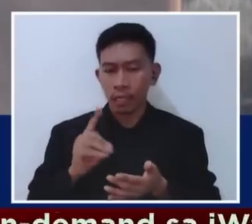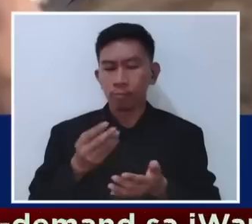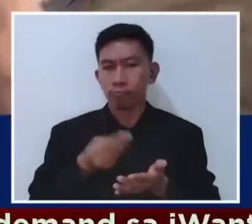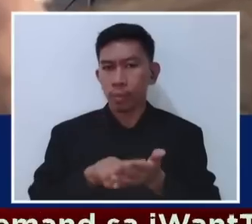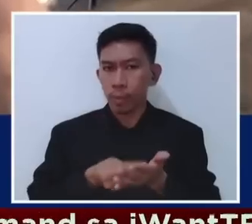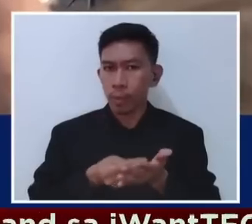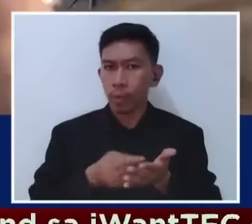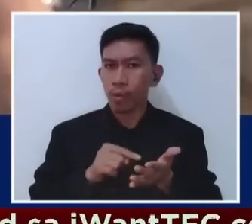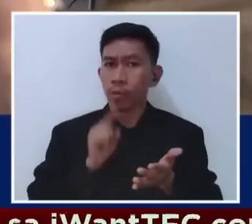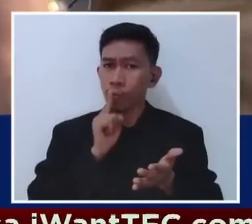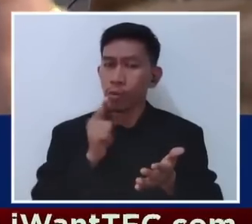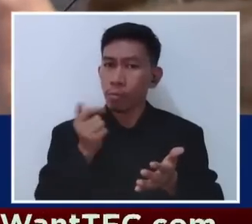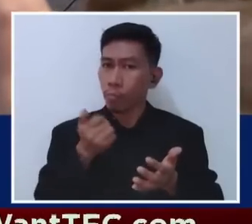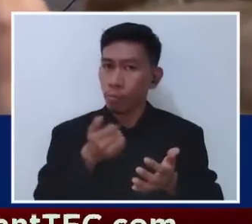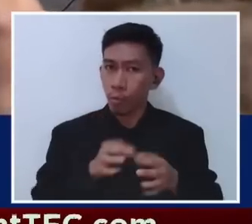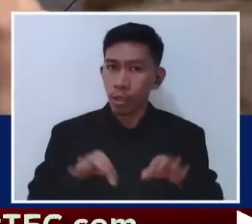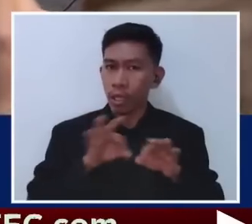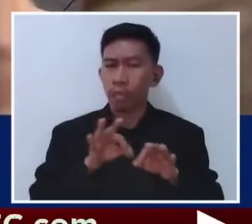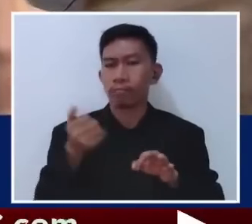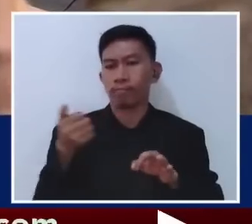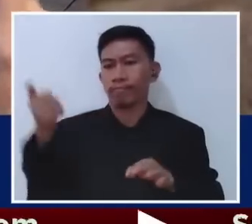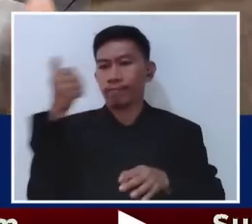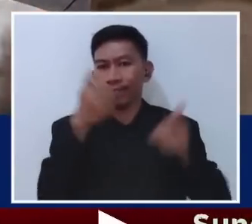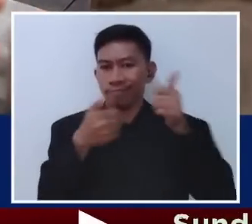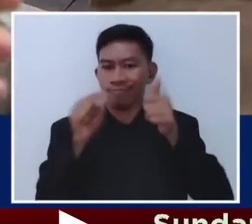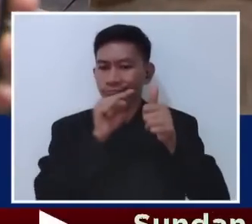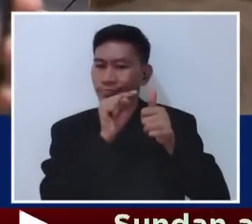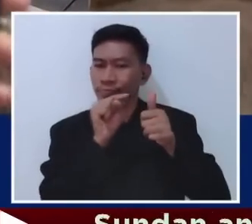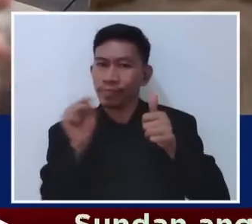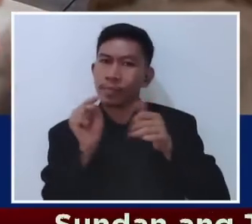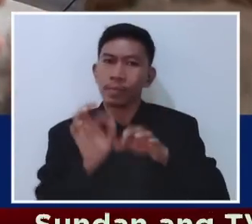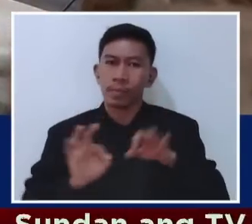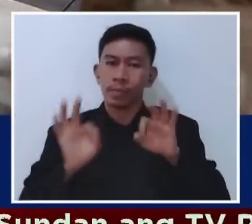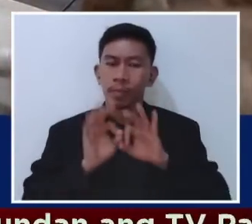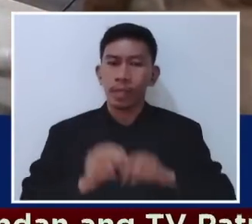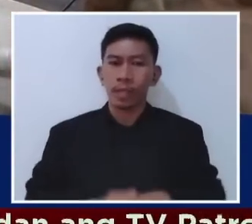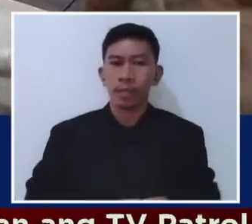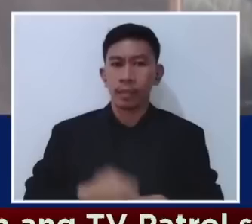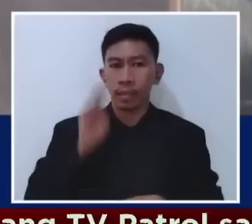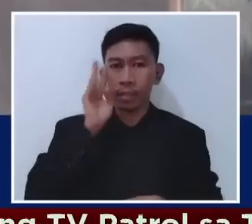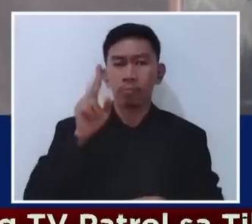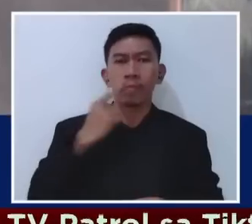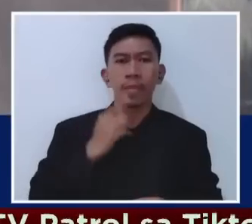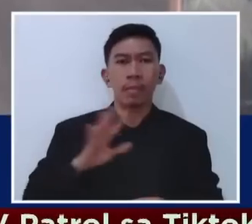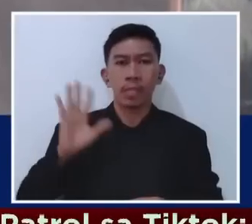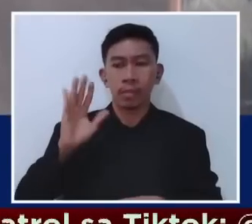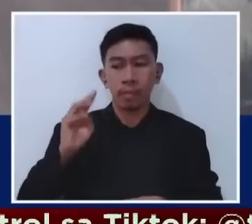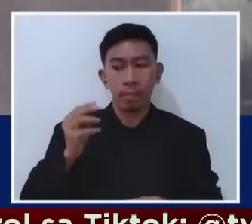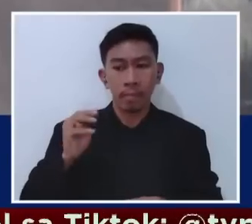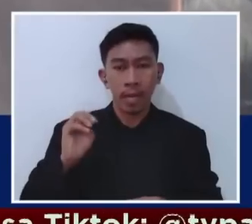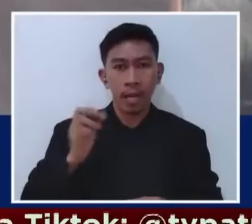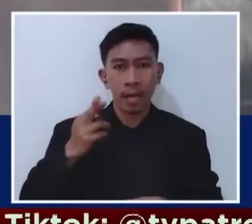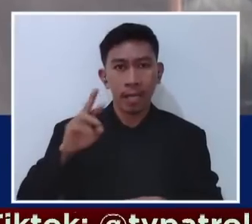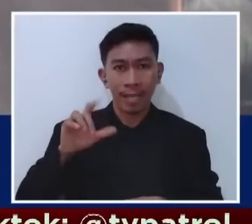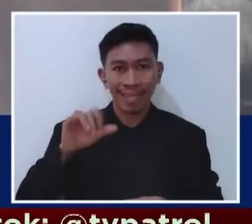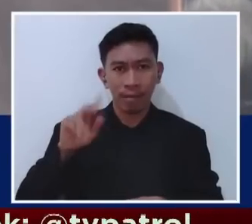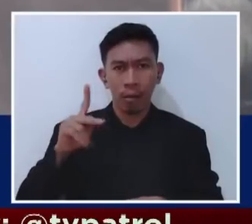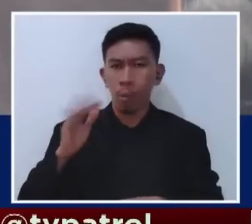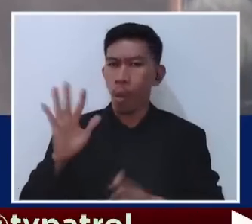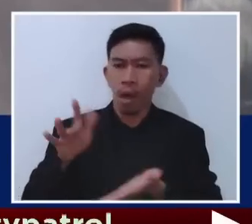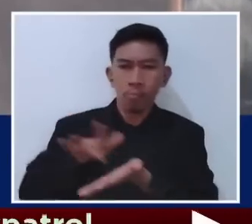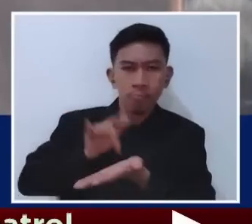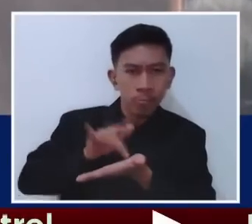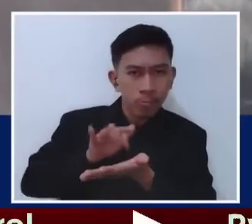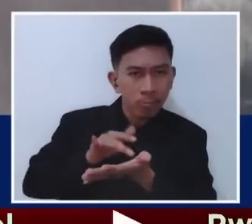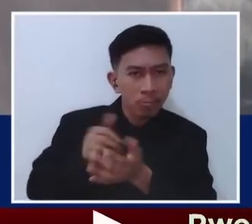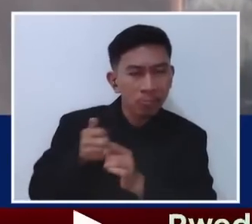management. Tinayak din ng Pangulo na hindi maaabuso ang Maharlika Fund. One of the first changes that